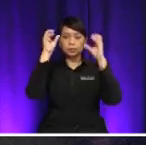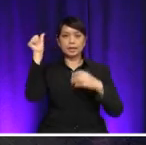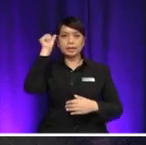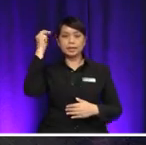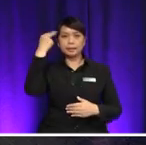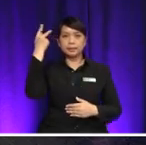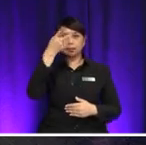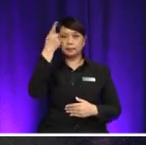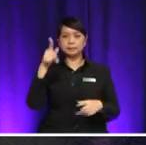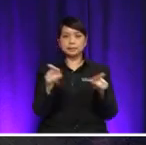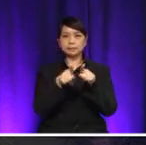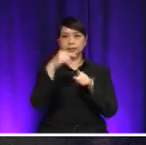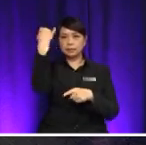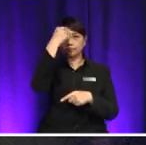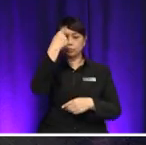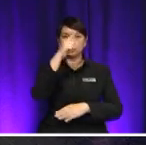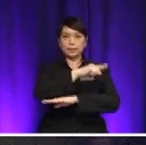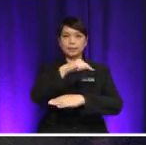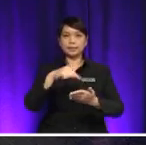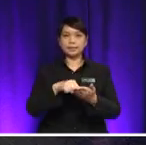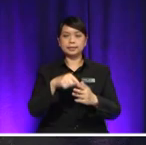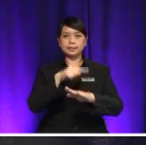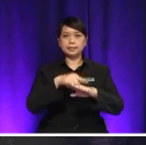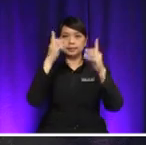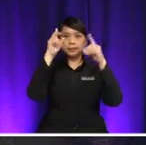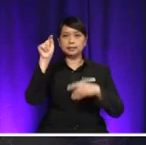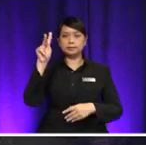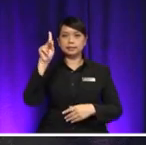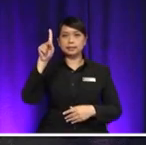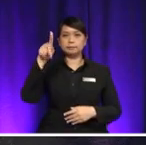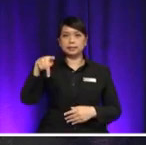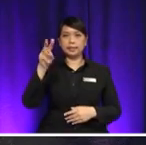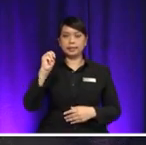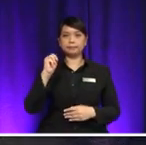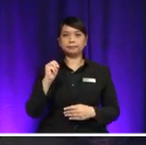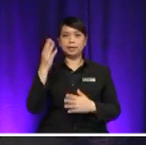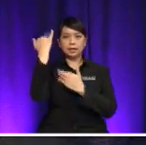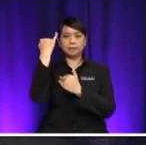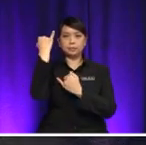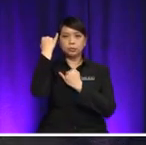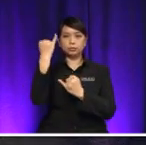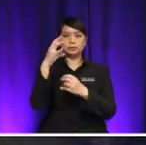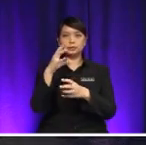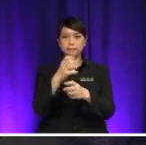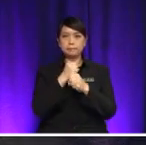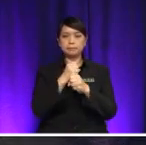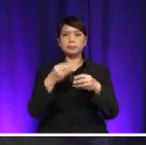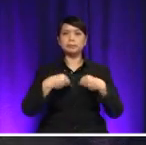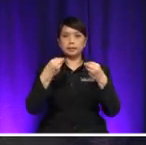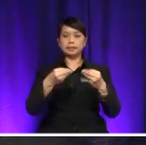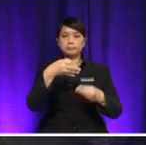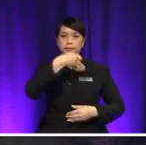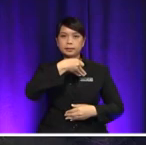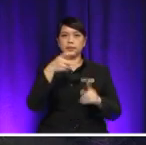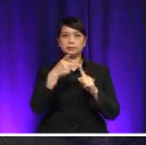bersama Irfan untuk hari ini dalam ilmu yang diberikan dapat memberi kepada semua yang menonton